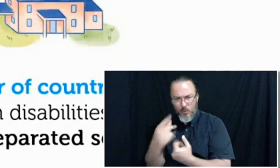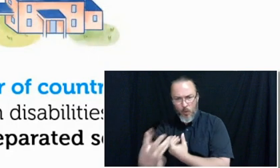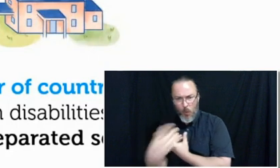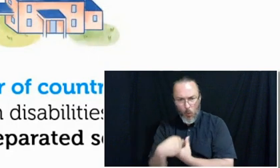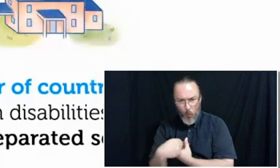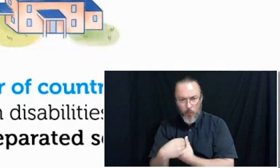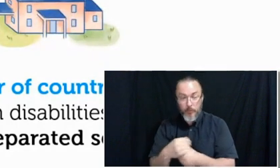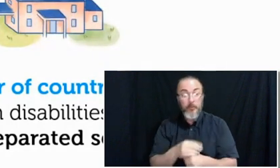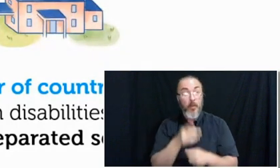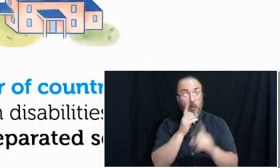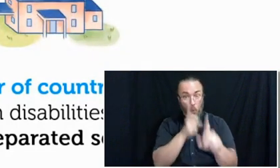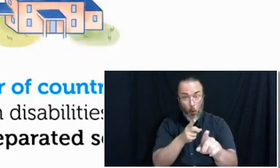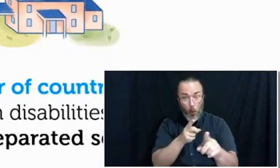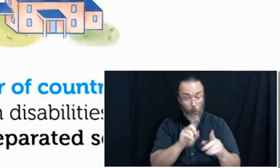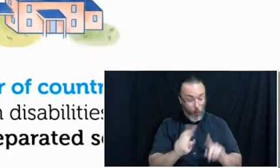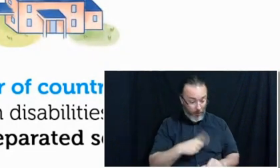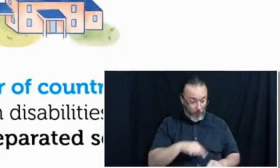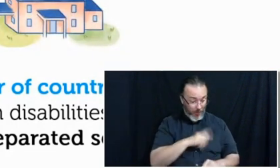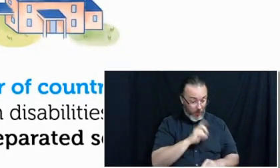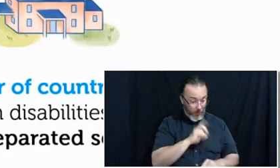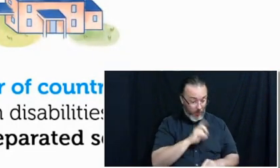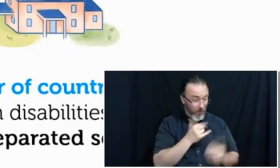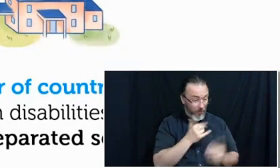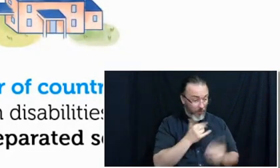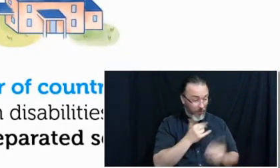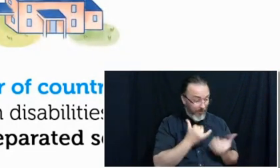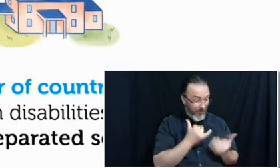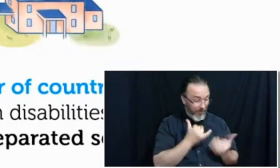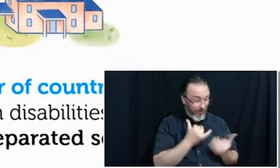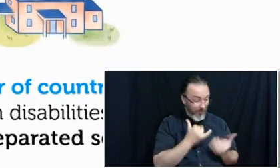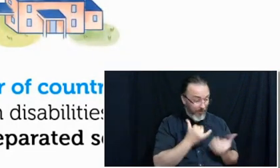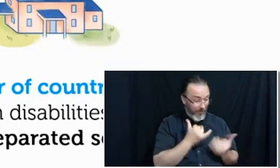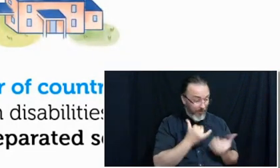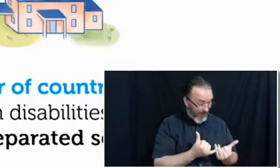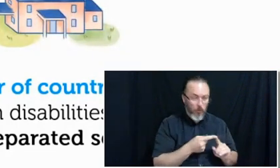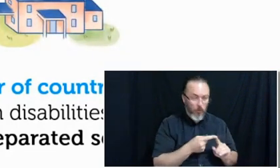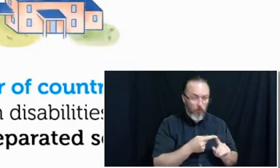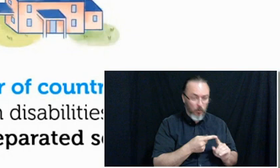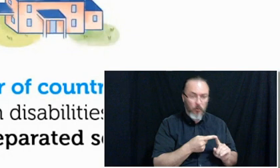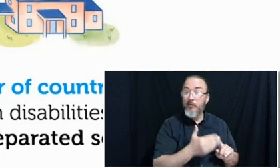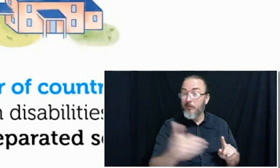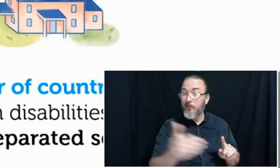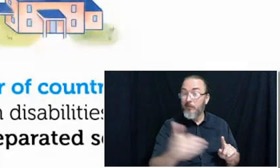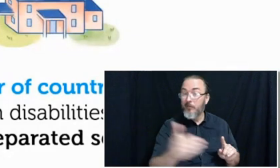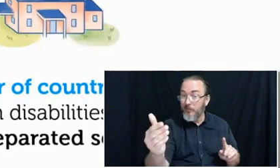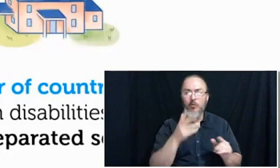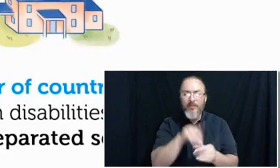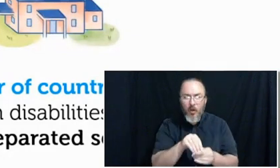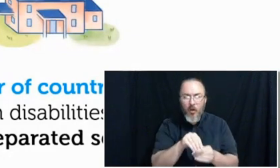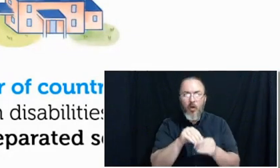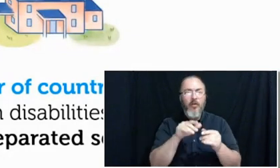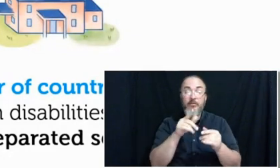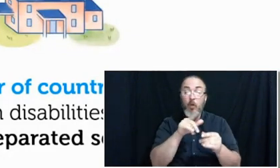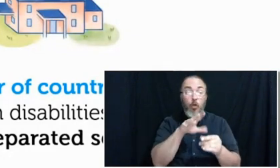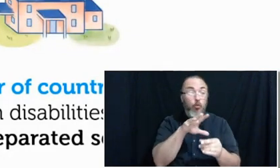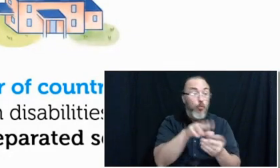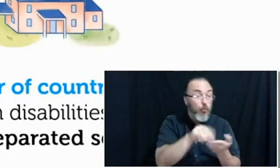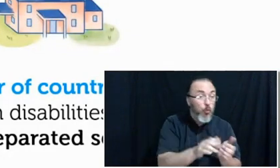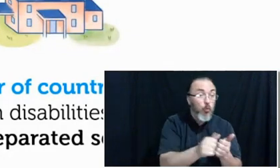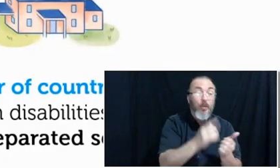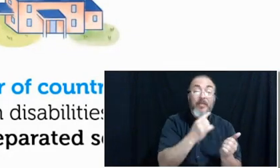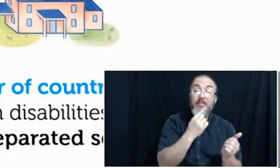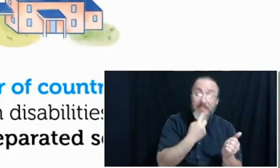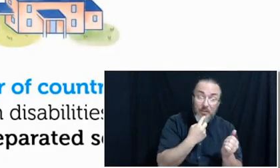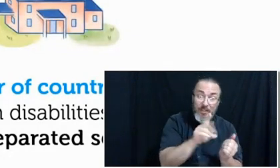de la situation actuelle à des systèmes qui satisfont tous les besoins de tous les apprenants, y compris ceux qui ont de grands handicaps, c'est